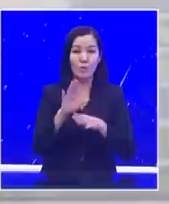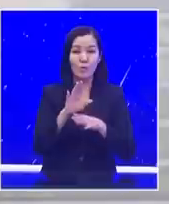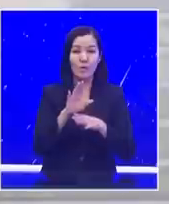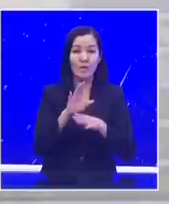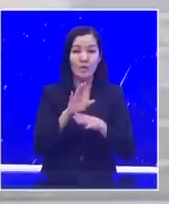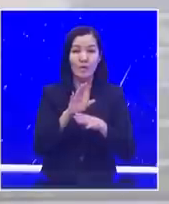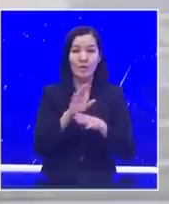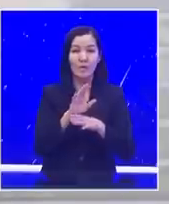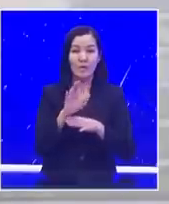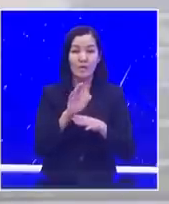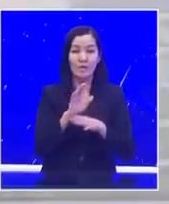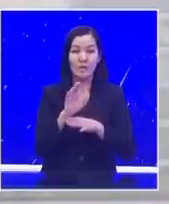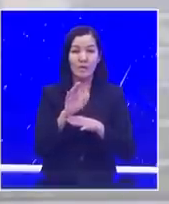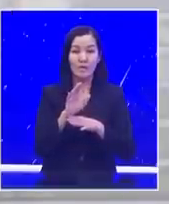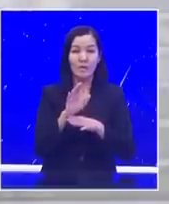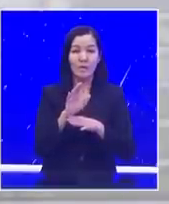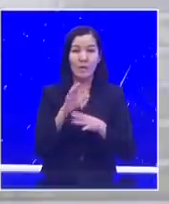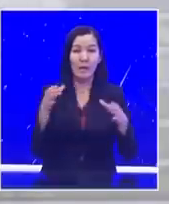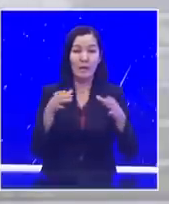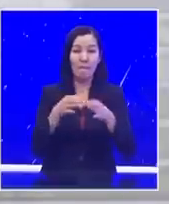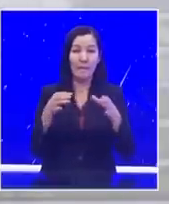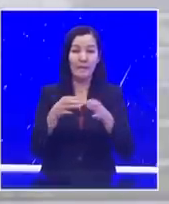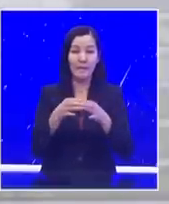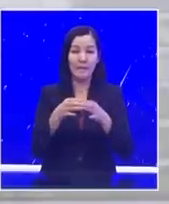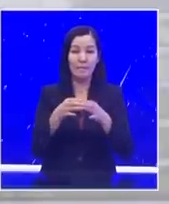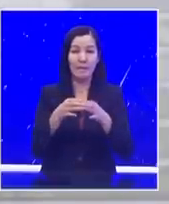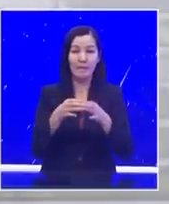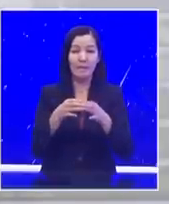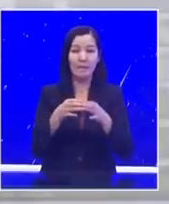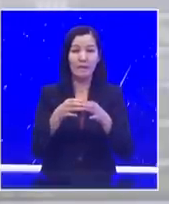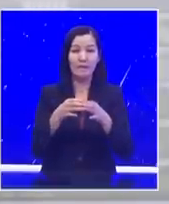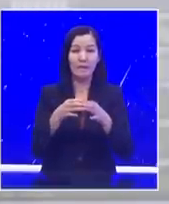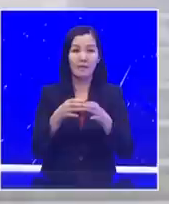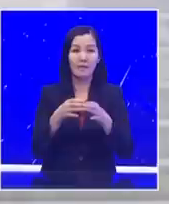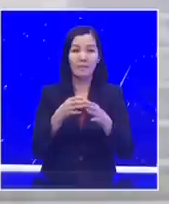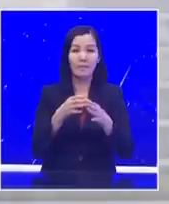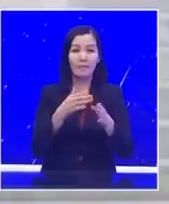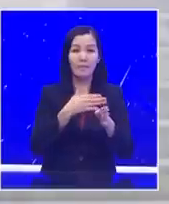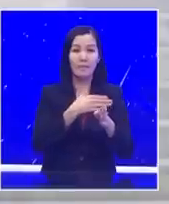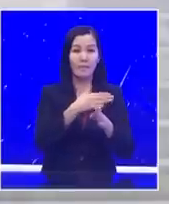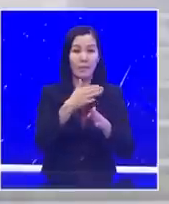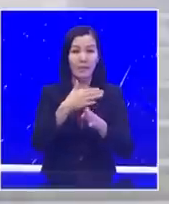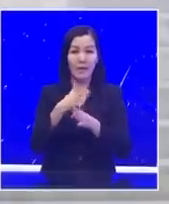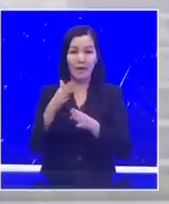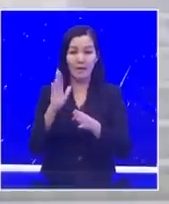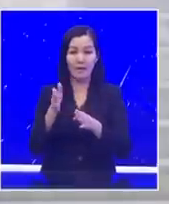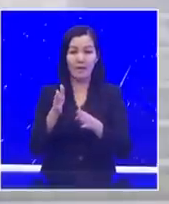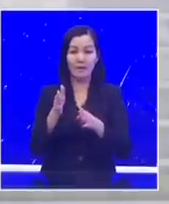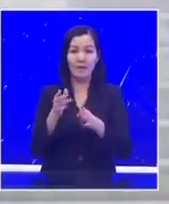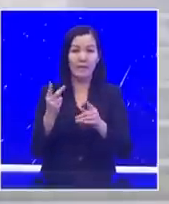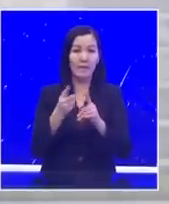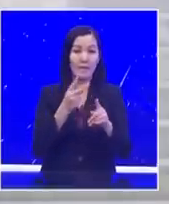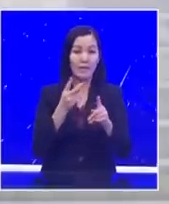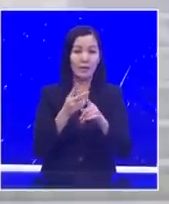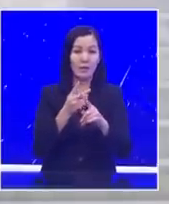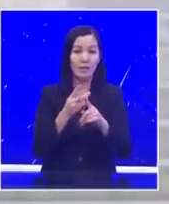өндірушілердің және товар өндіруші компанияларына таратылады. Екінші мәрте ол